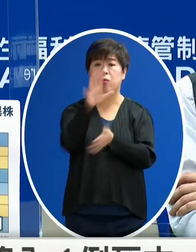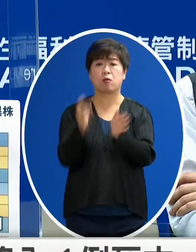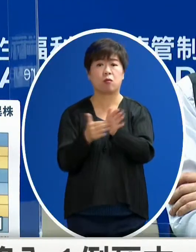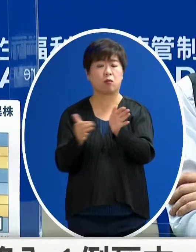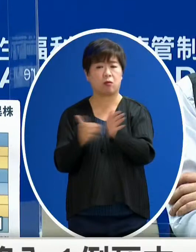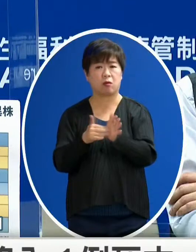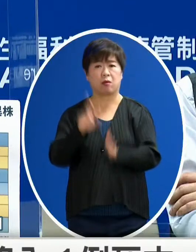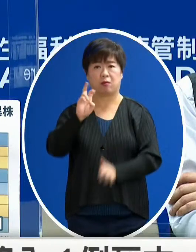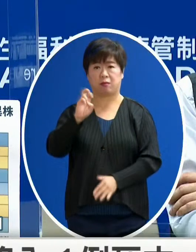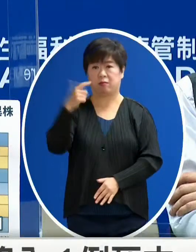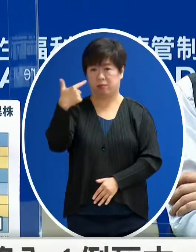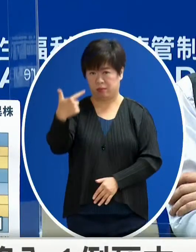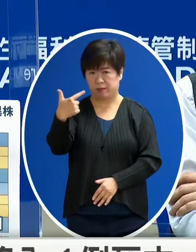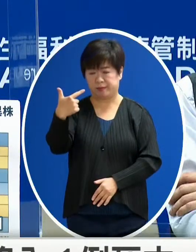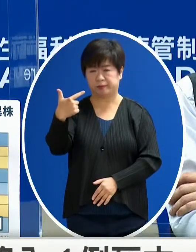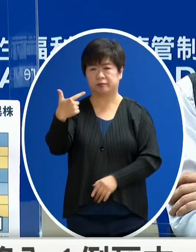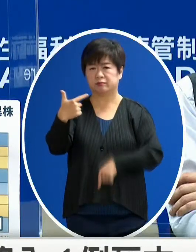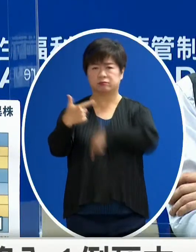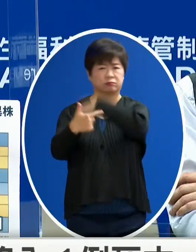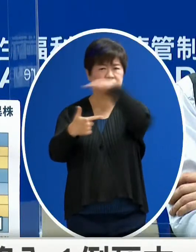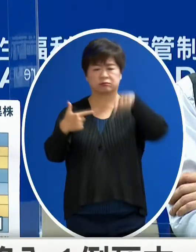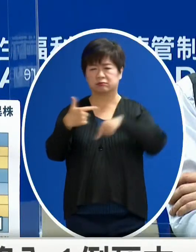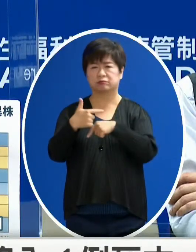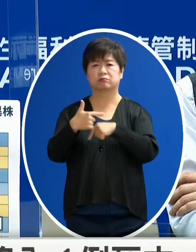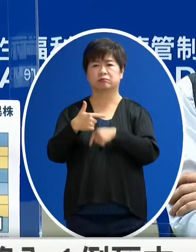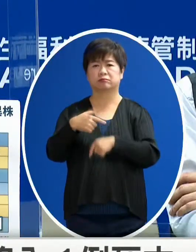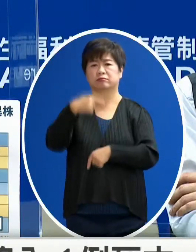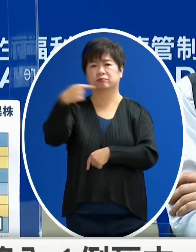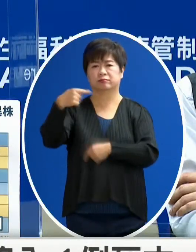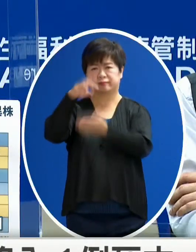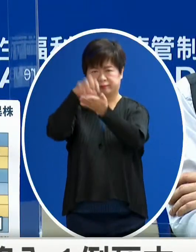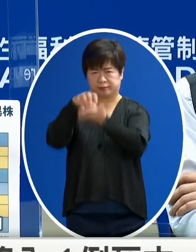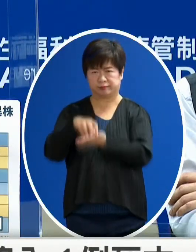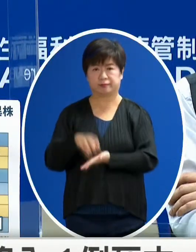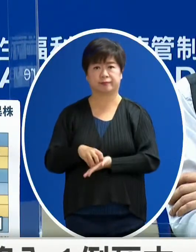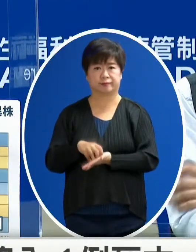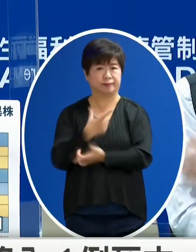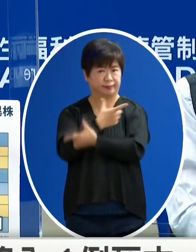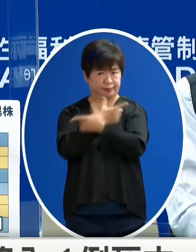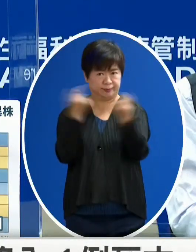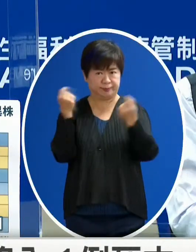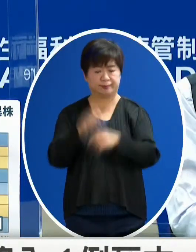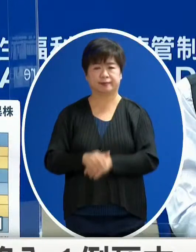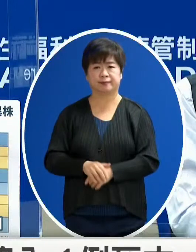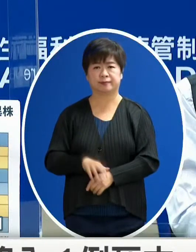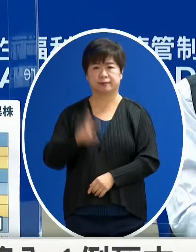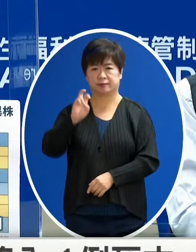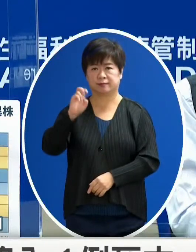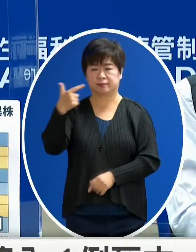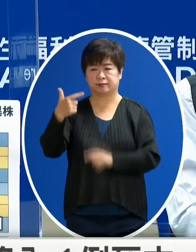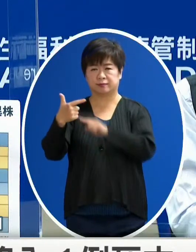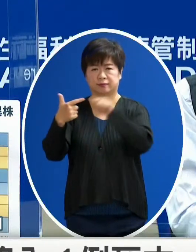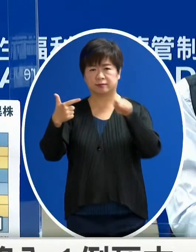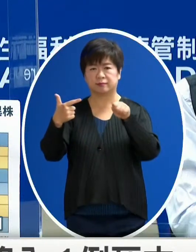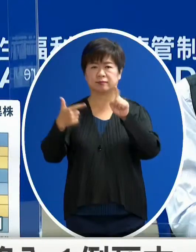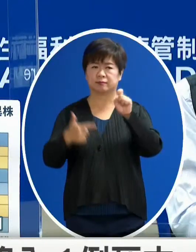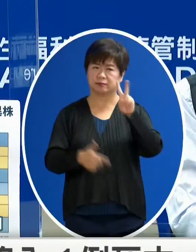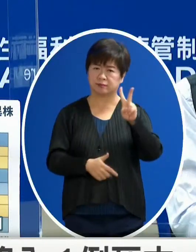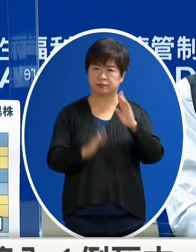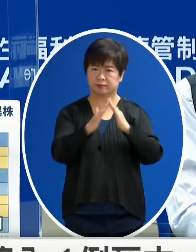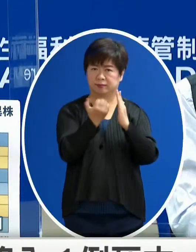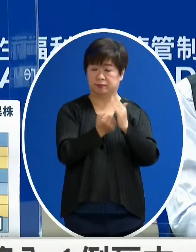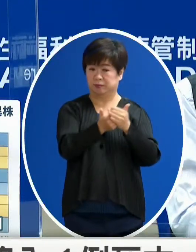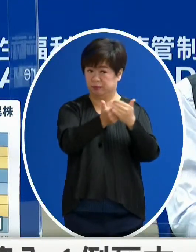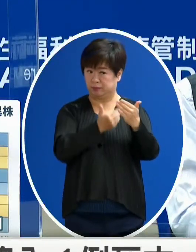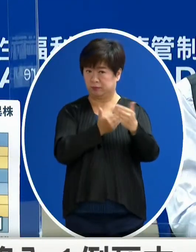告过，好，26例哈都是阴性的，然后这26例里面有12例列在居家